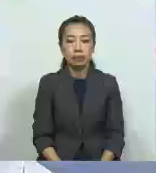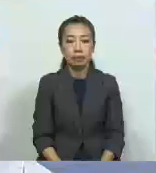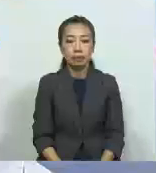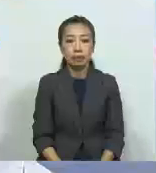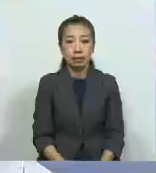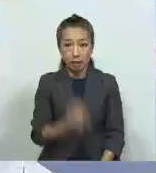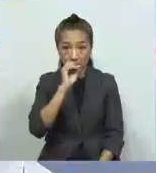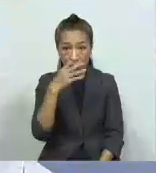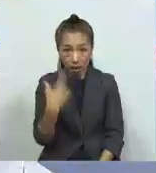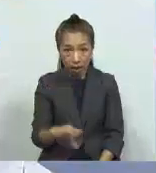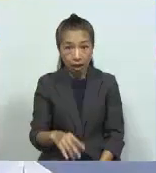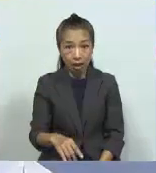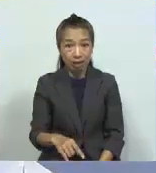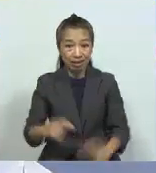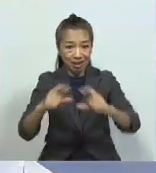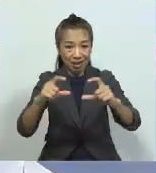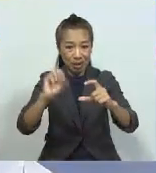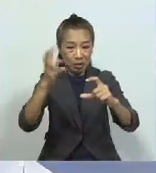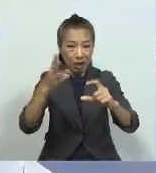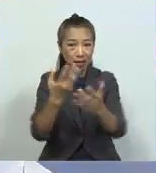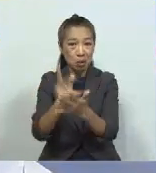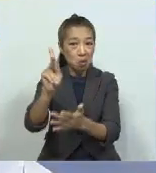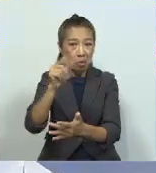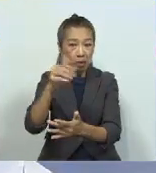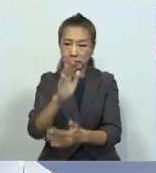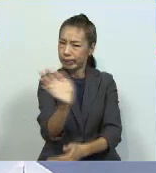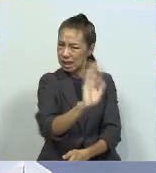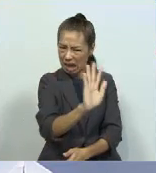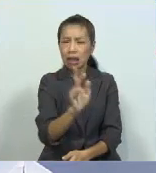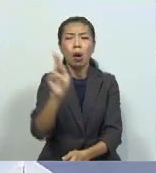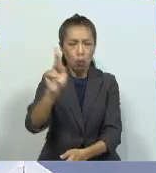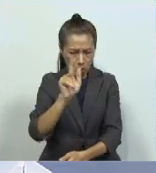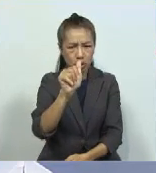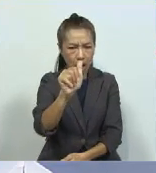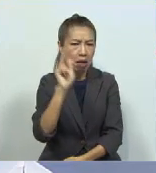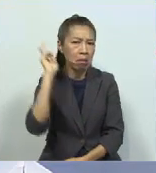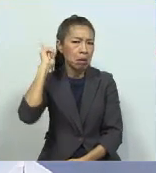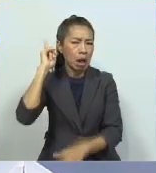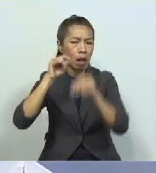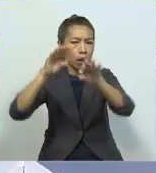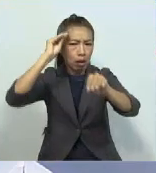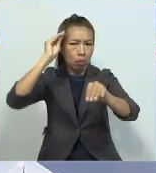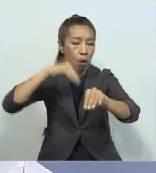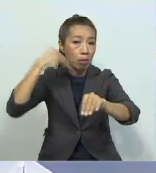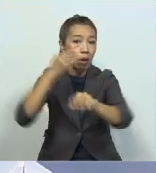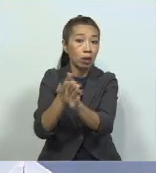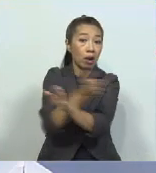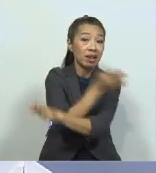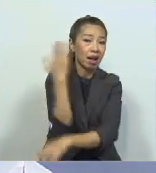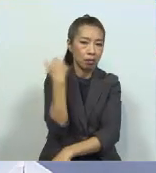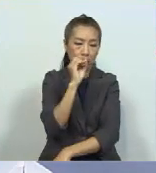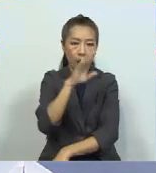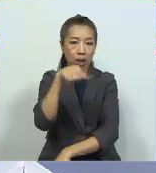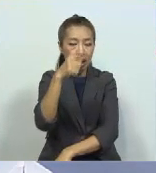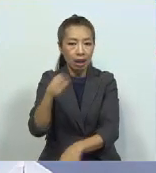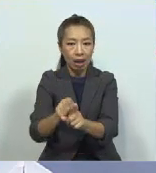ค่ะก็ขอย้ำอีกครั้งนะคะว่าไม่เป็นความจริงช่วงนี้เนี่ยข่าวลือออกมาเยอะเลยทีเดียวนะคะก่อนหน้านี้ก็มีข่าวออกมาว่าคนที่ไปเปิดบัญชี